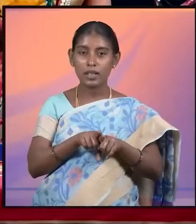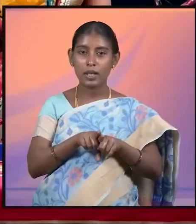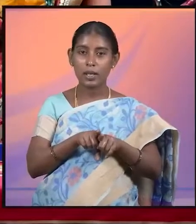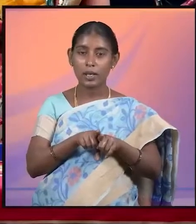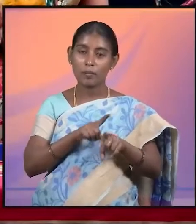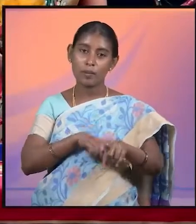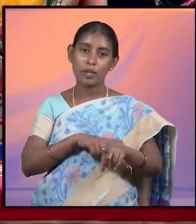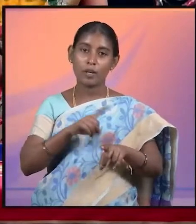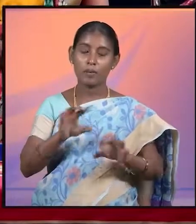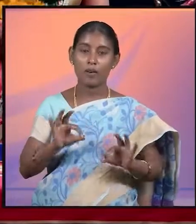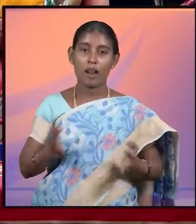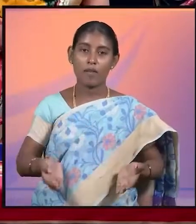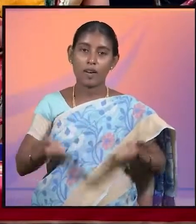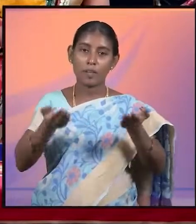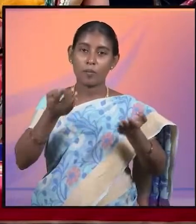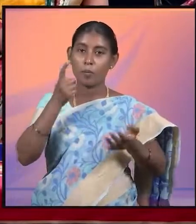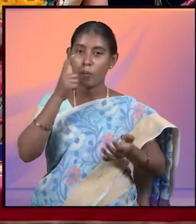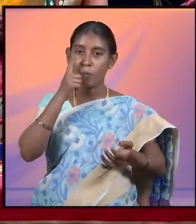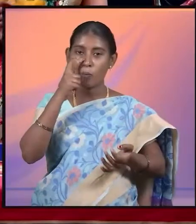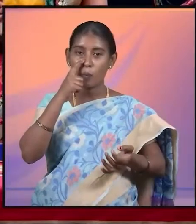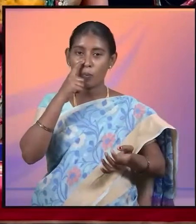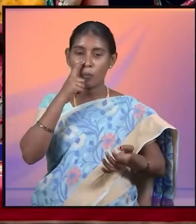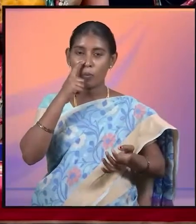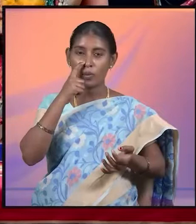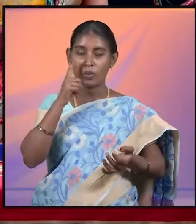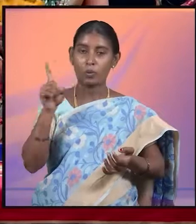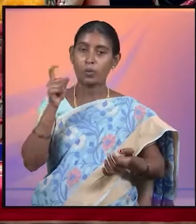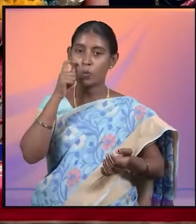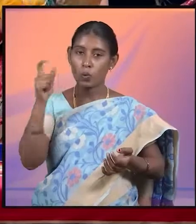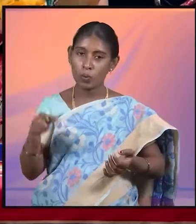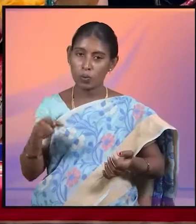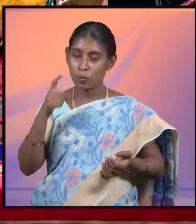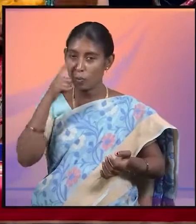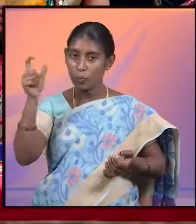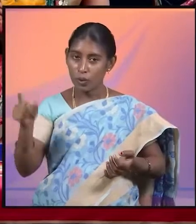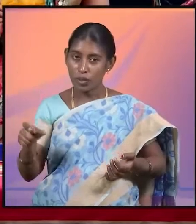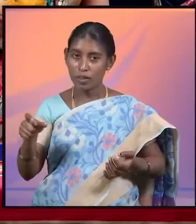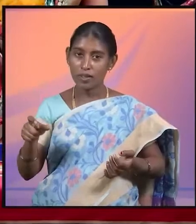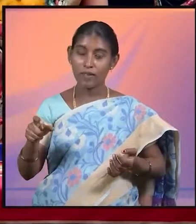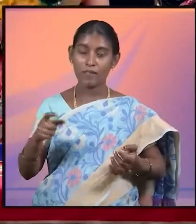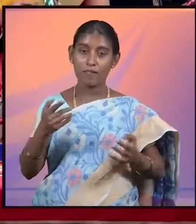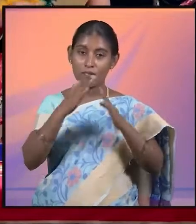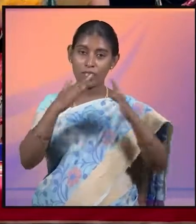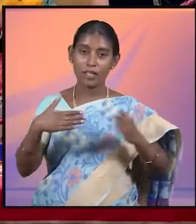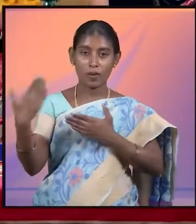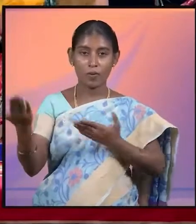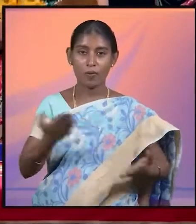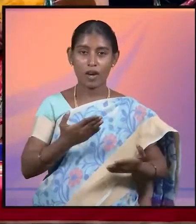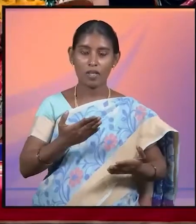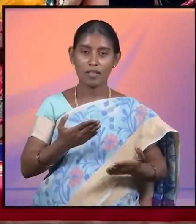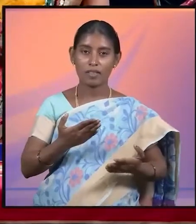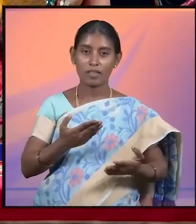புனிதவதின்னு ஒரு அம்மா இருந்தாங்க. வீட்டுக்கு வந்த சிவனடியாருக்கு தயிர் சாதம் போட்டு